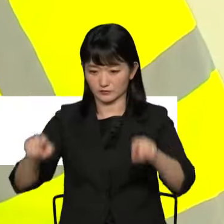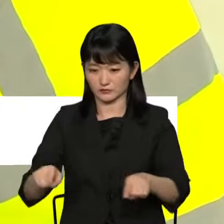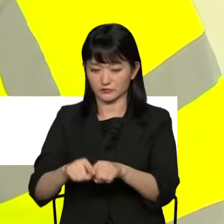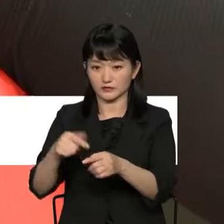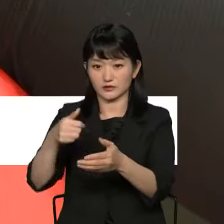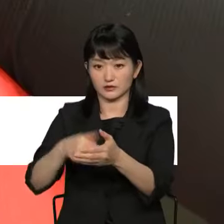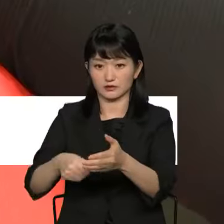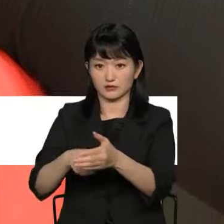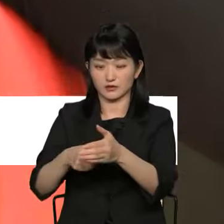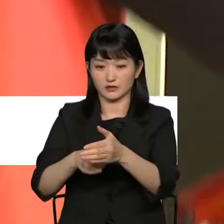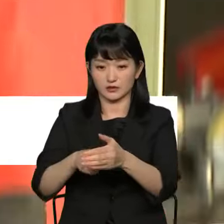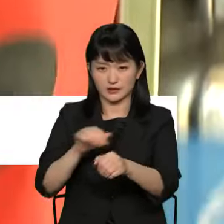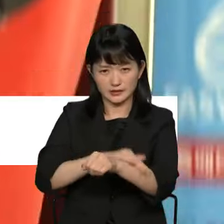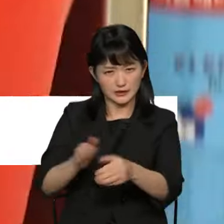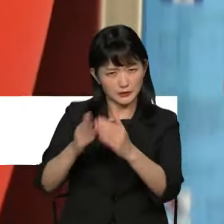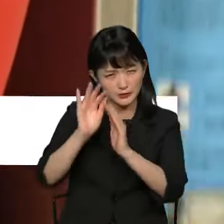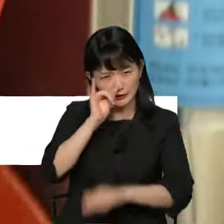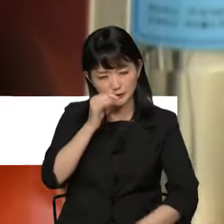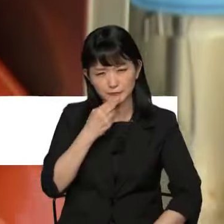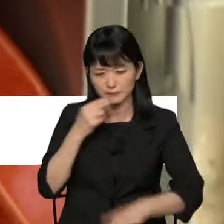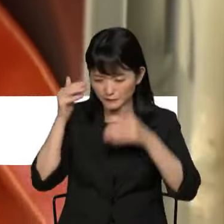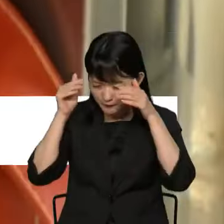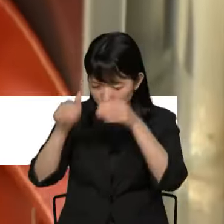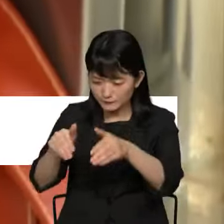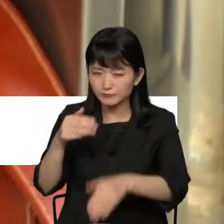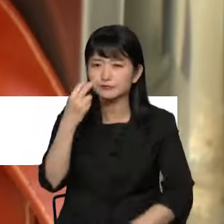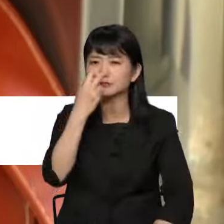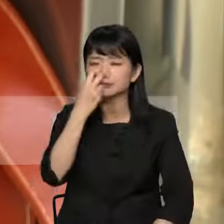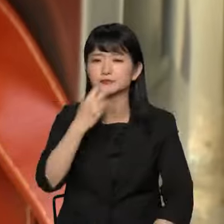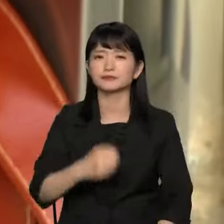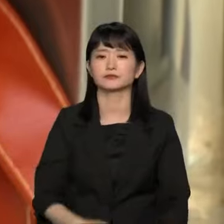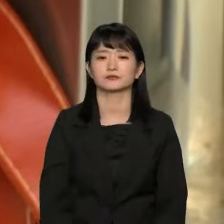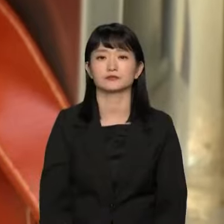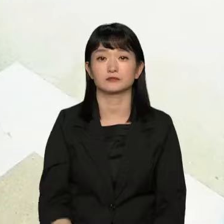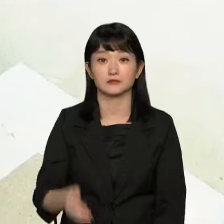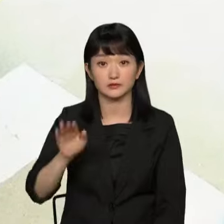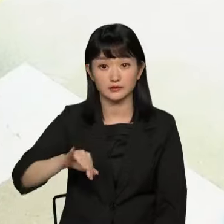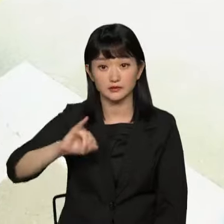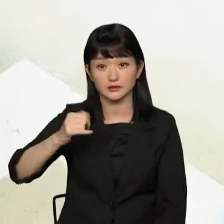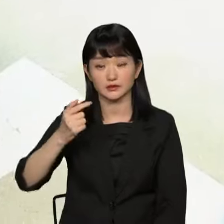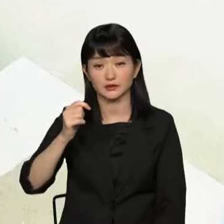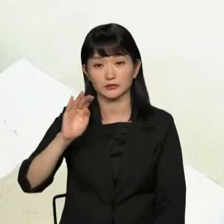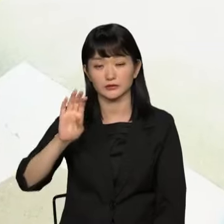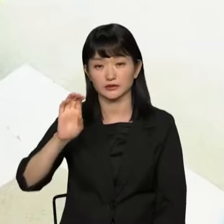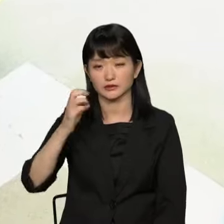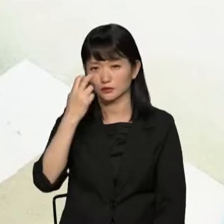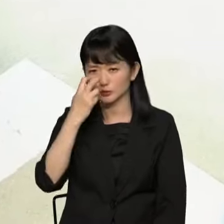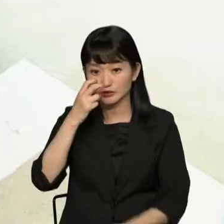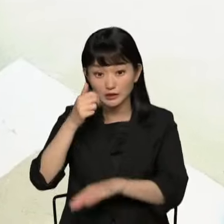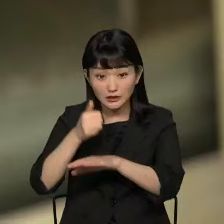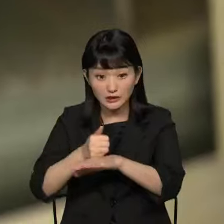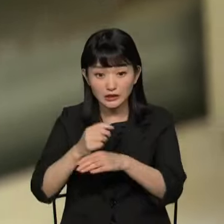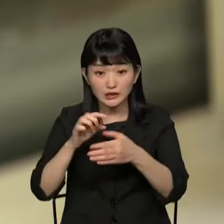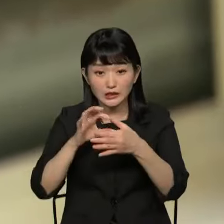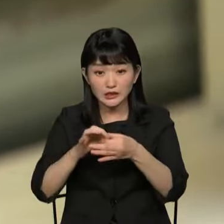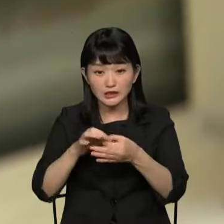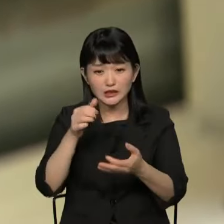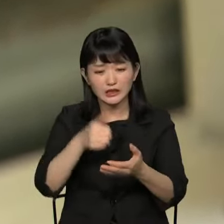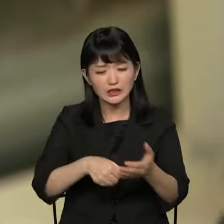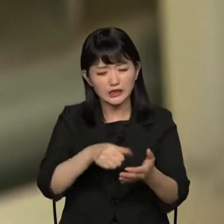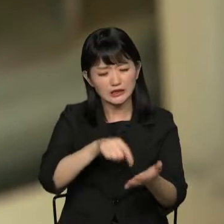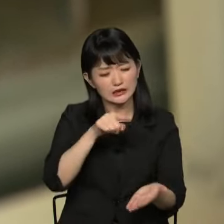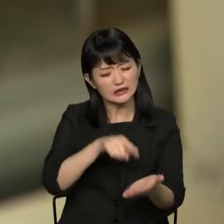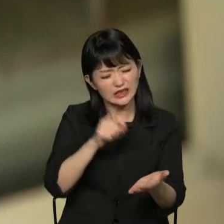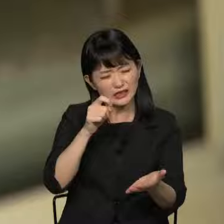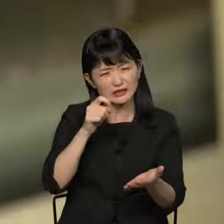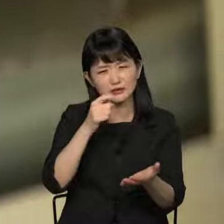설비가 제대로 갖춰졌는지를 집중 점검했습니다. 그런데 JTBC 취재 결과 관련 설비가 크게 부족한